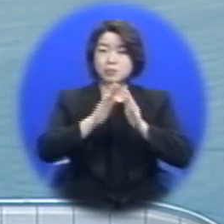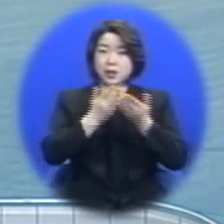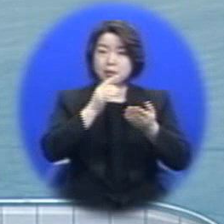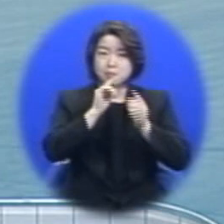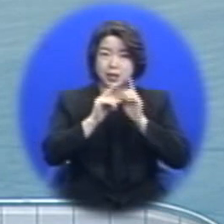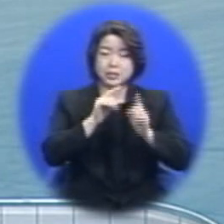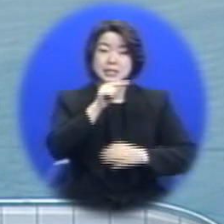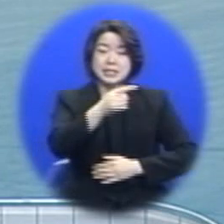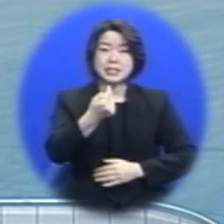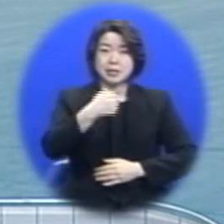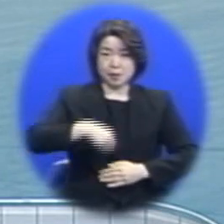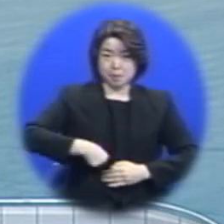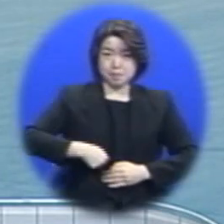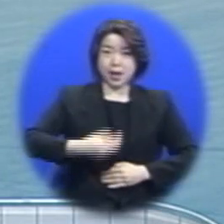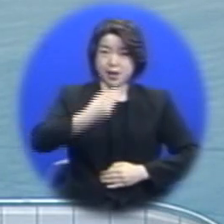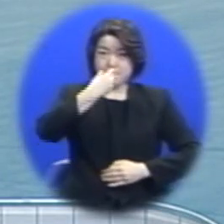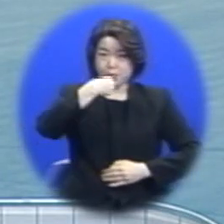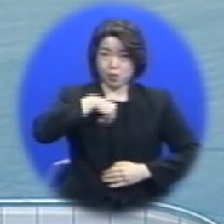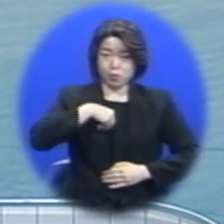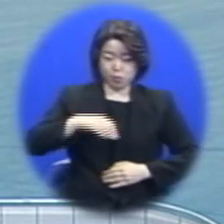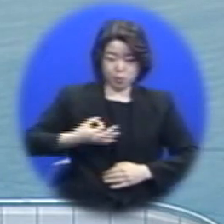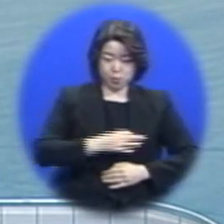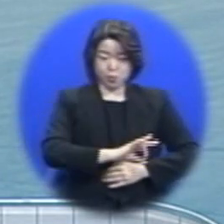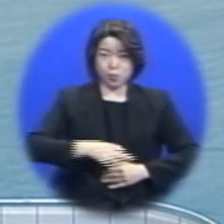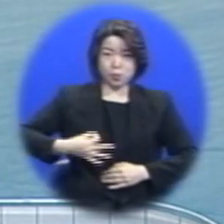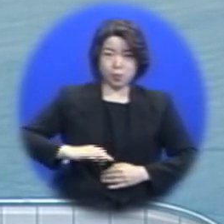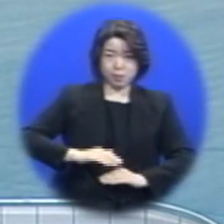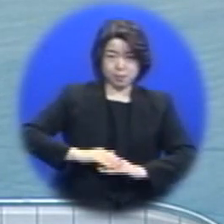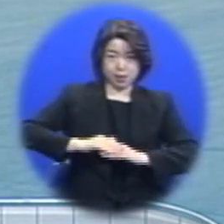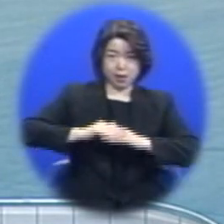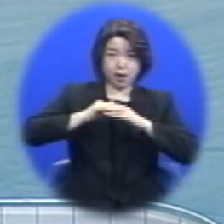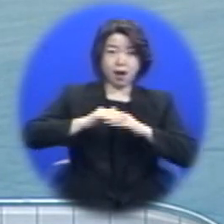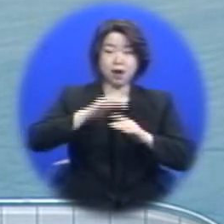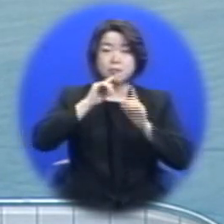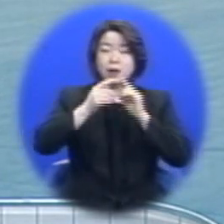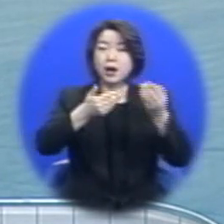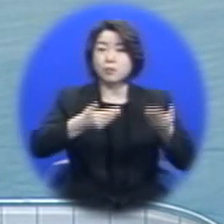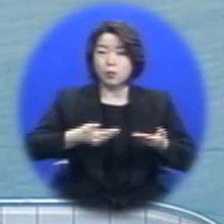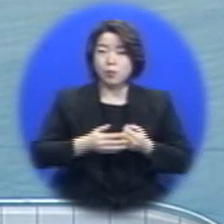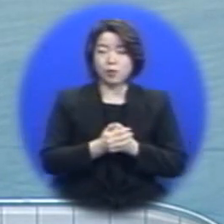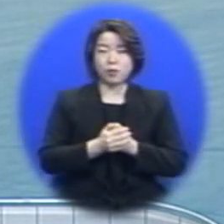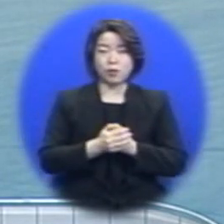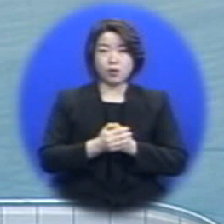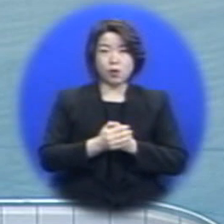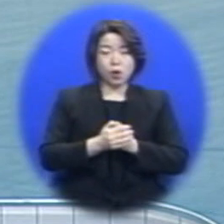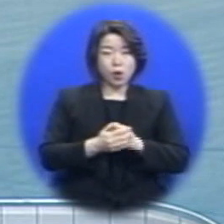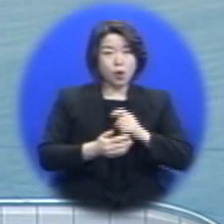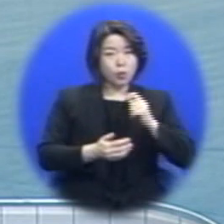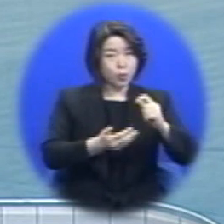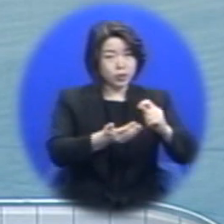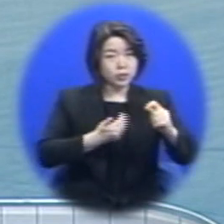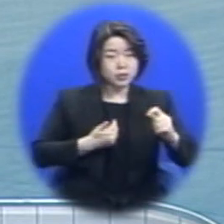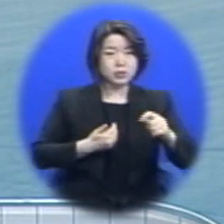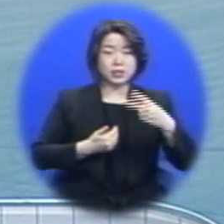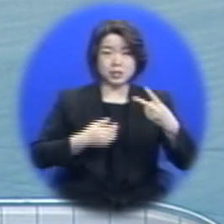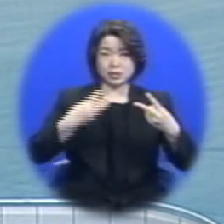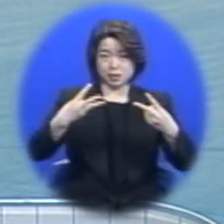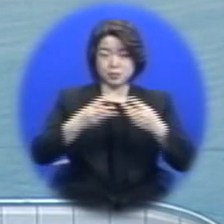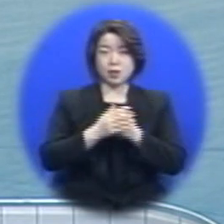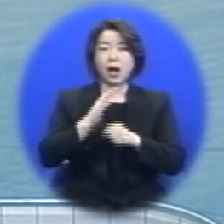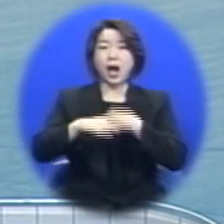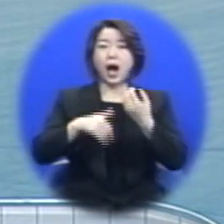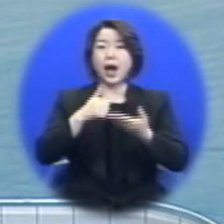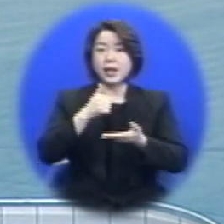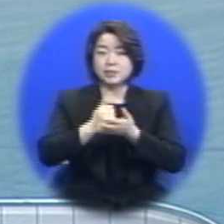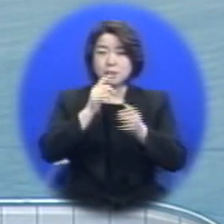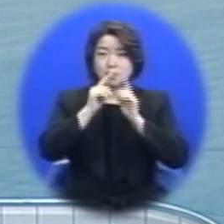넣으며 내 창자에 채우라 그런 말씀을 하셨고 고린도전서 3장 2절에 보면 하나님의 말씀을